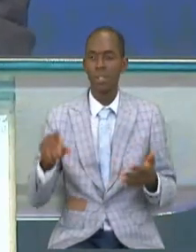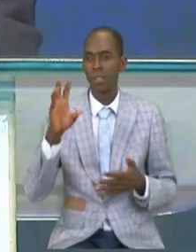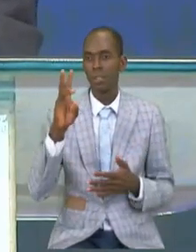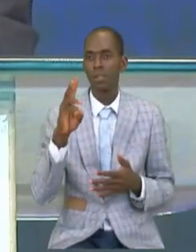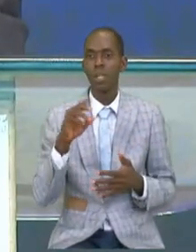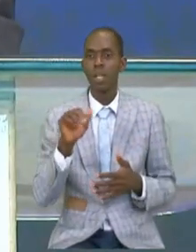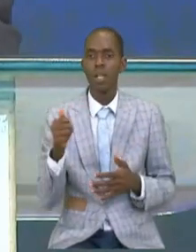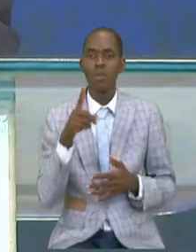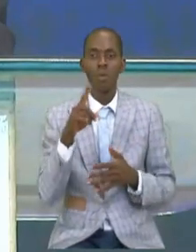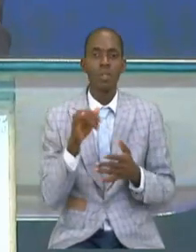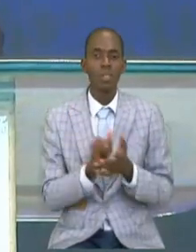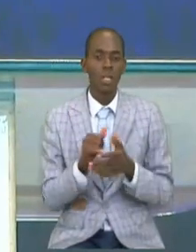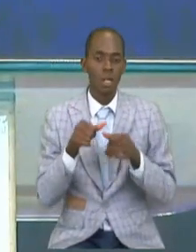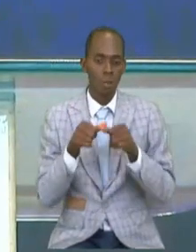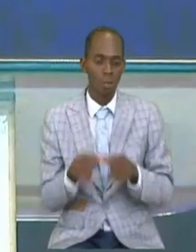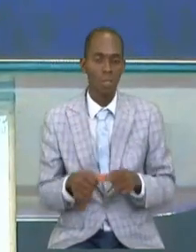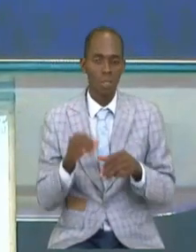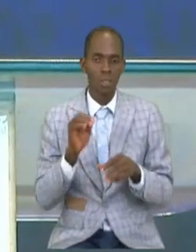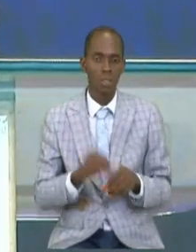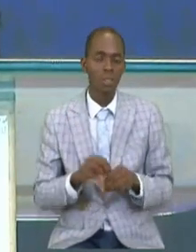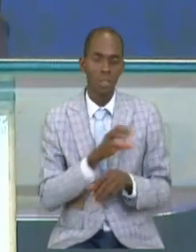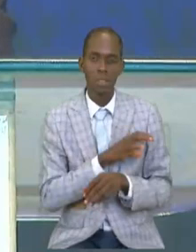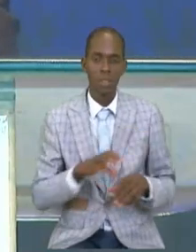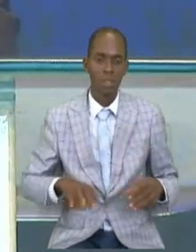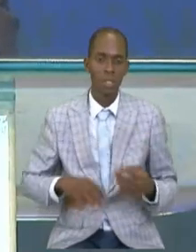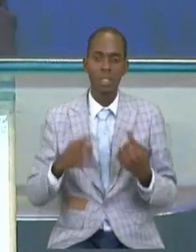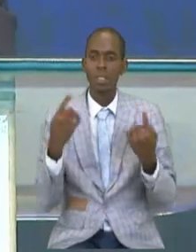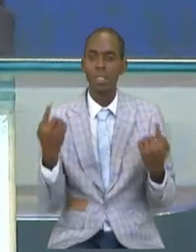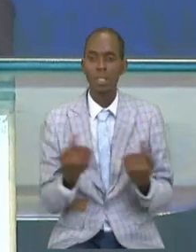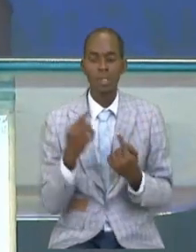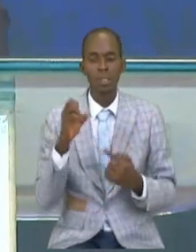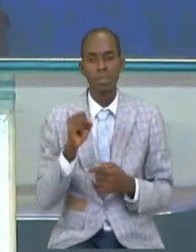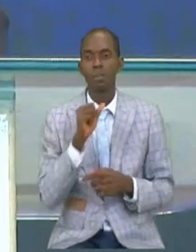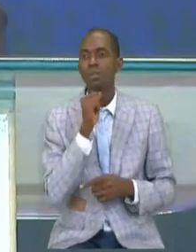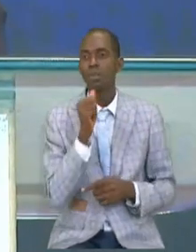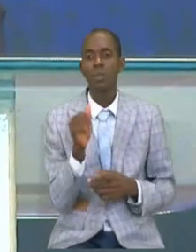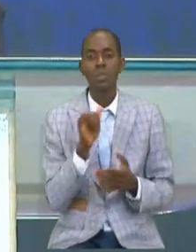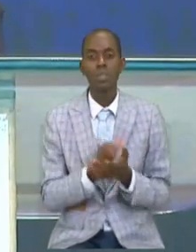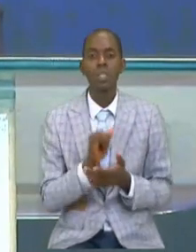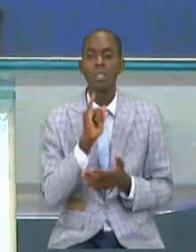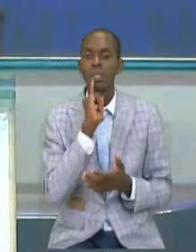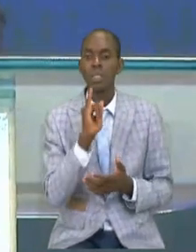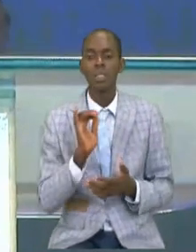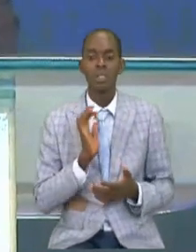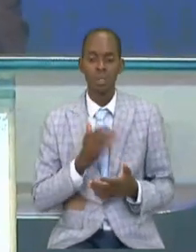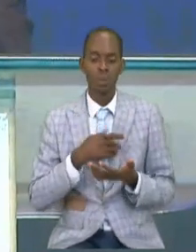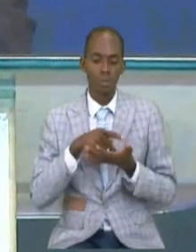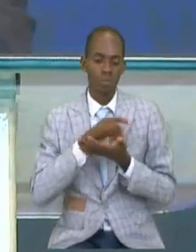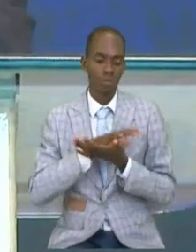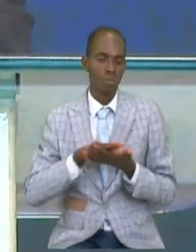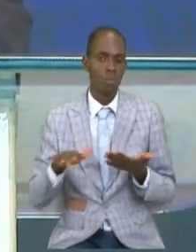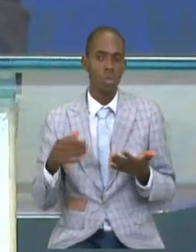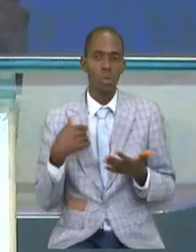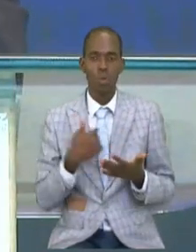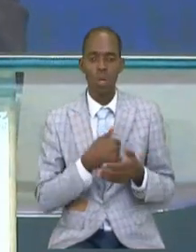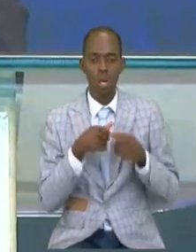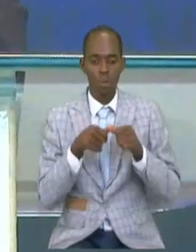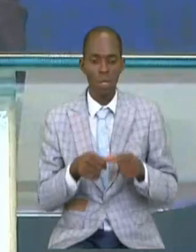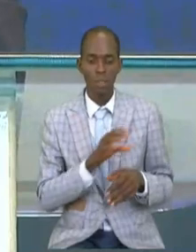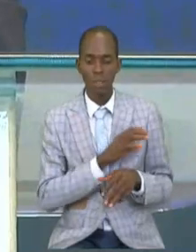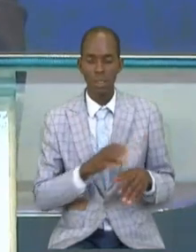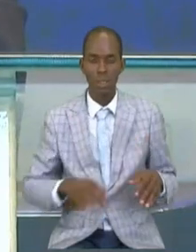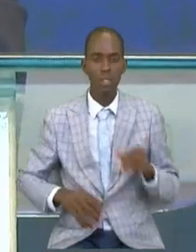6, quiconque demeure en lui ne pêche point. C'est la pureté. Nous demeurons en